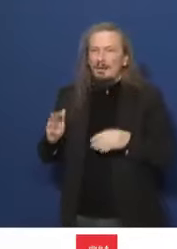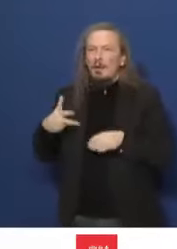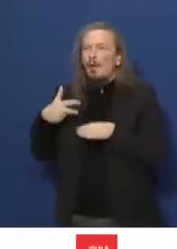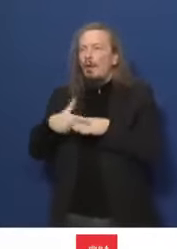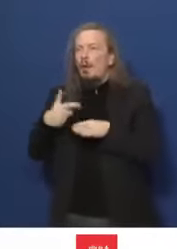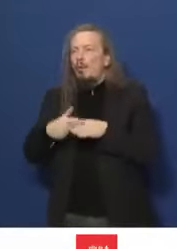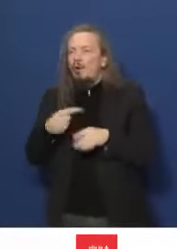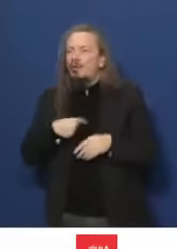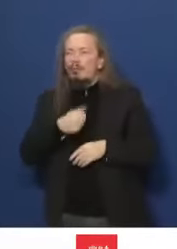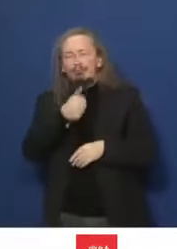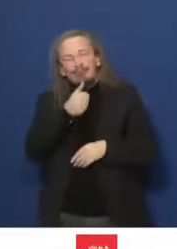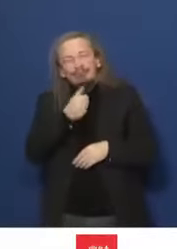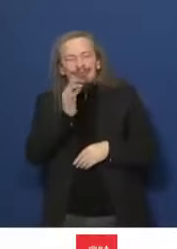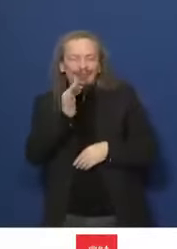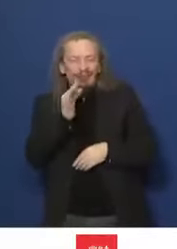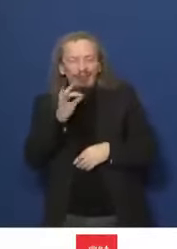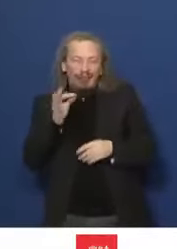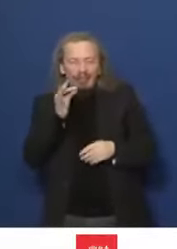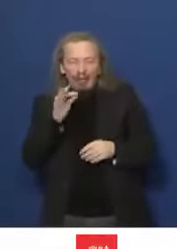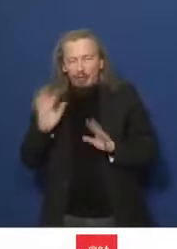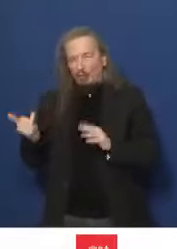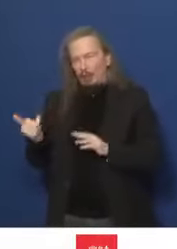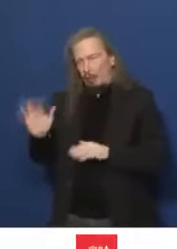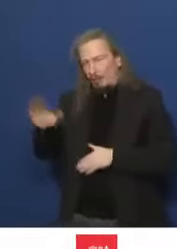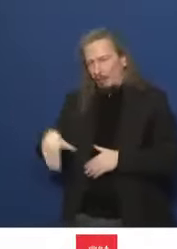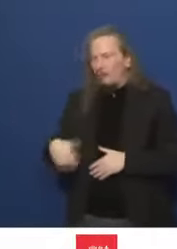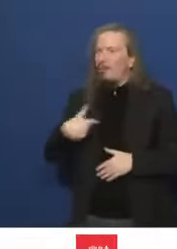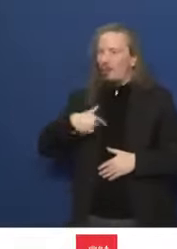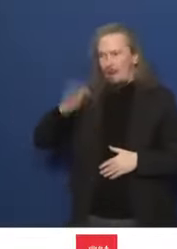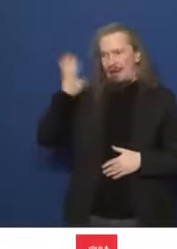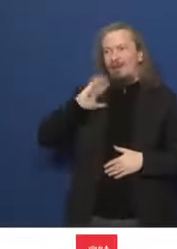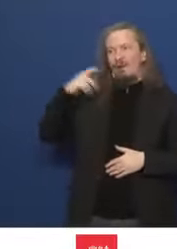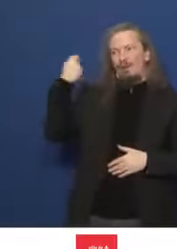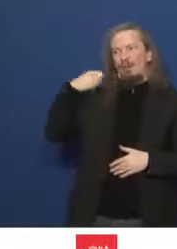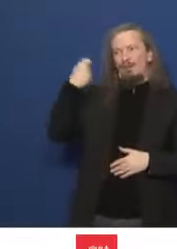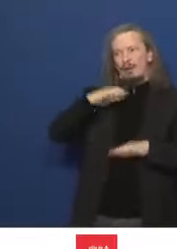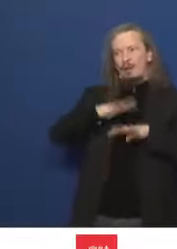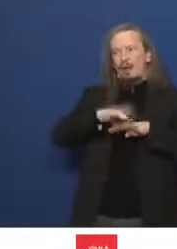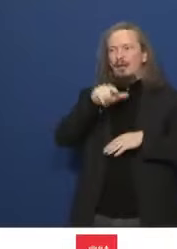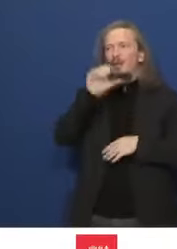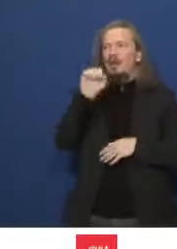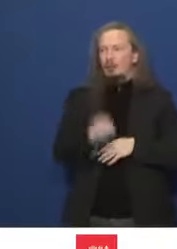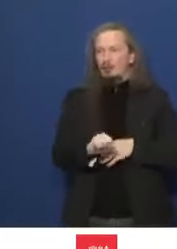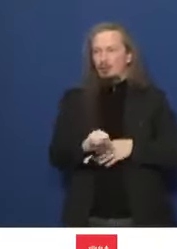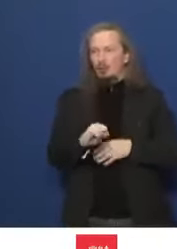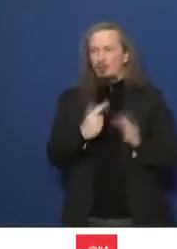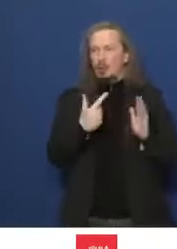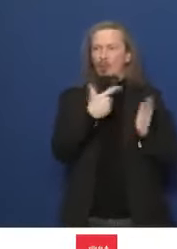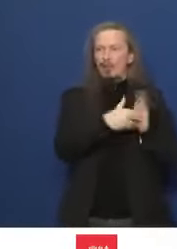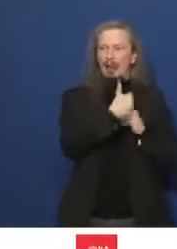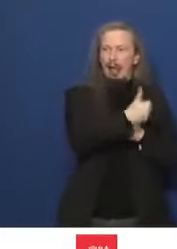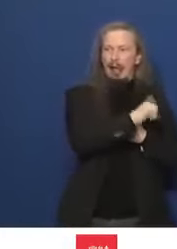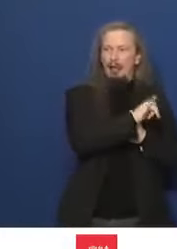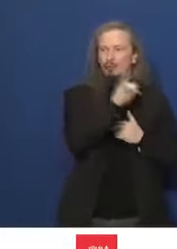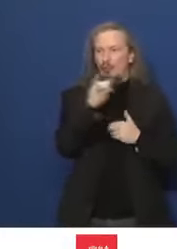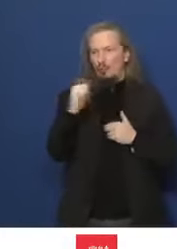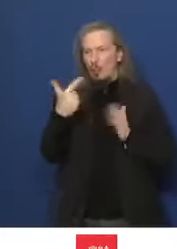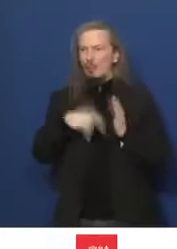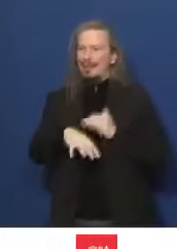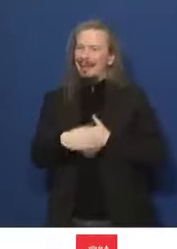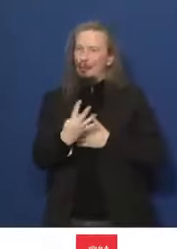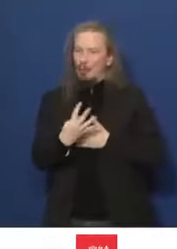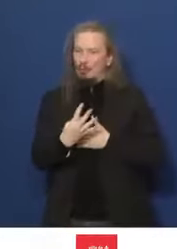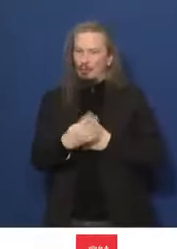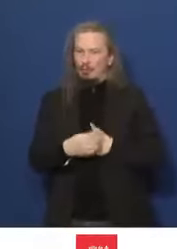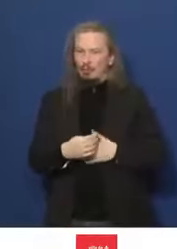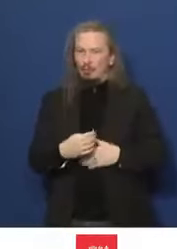petitesses. Monsieur Deslandes, j'ai été président du quartier de l'Île Sud de 2001 à 2014. Je n'étais pas